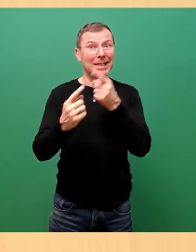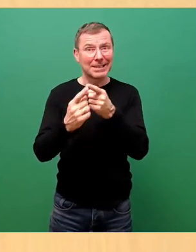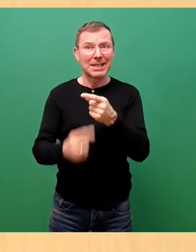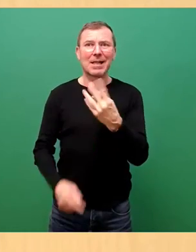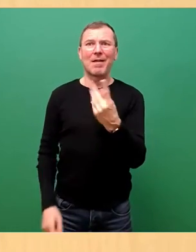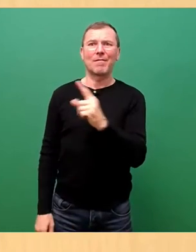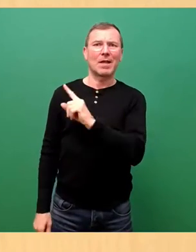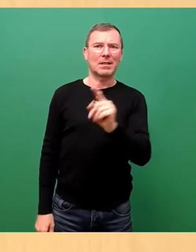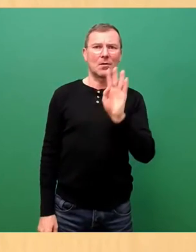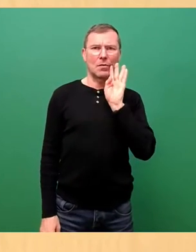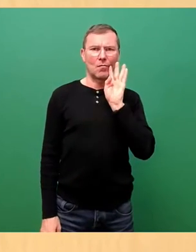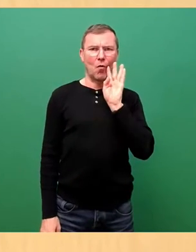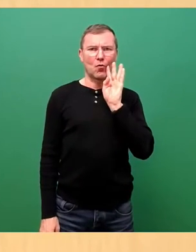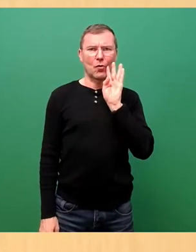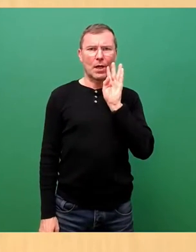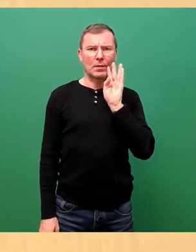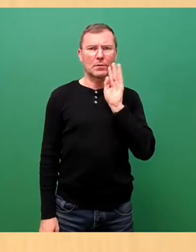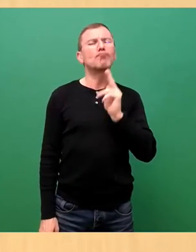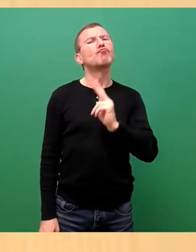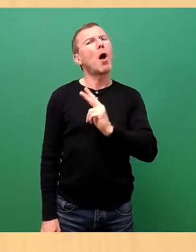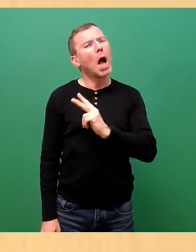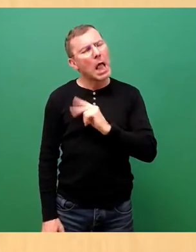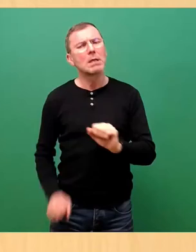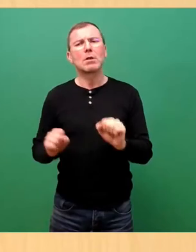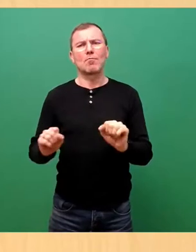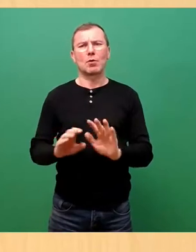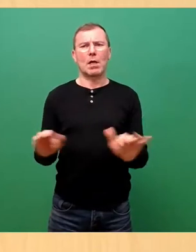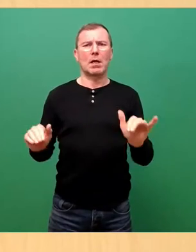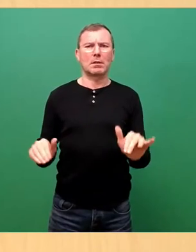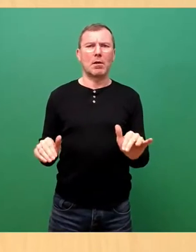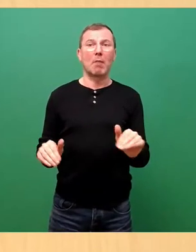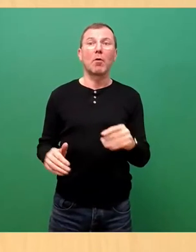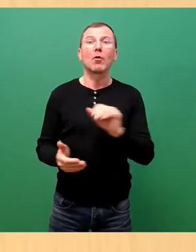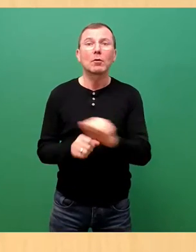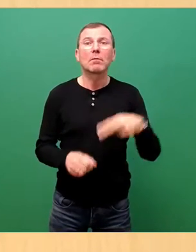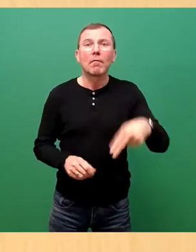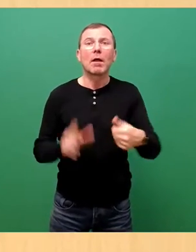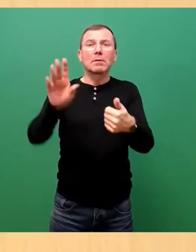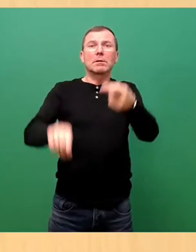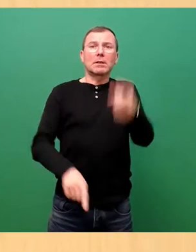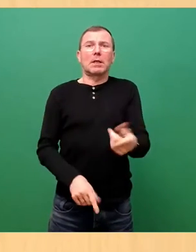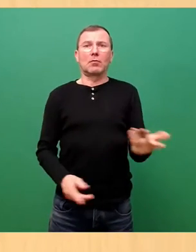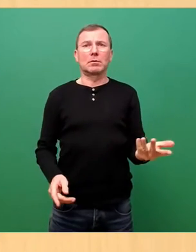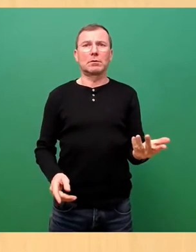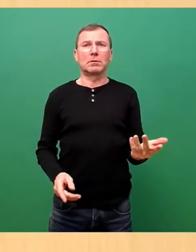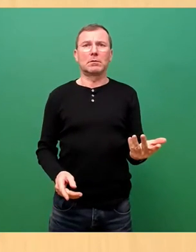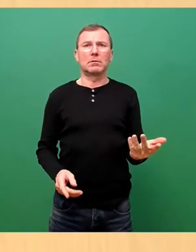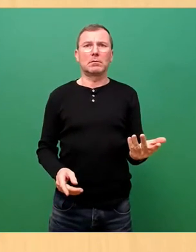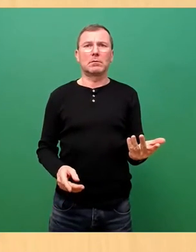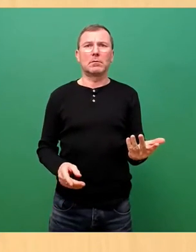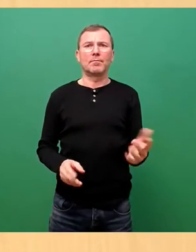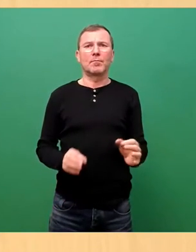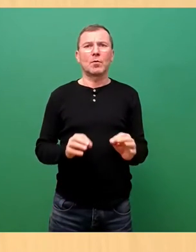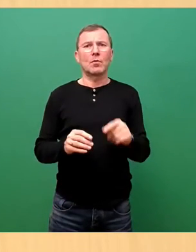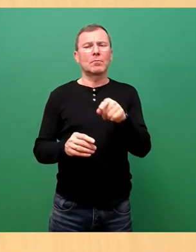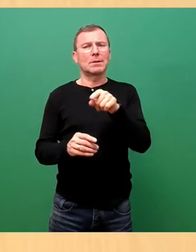Wohnungen eine realistische Möglichkeit. Fehlen immer noch 6.000 Wohnungen, um hier